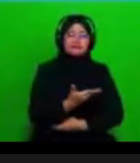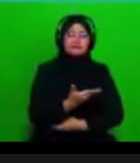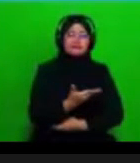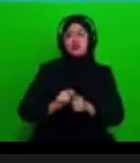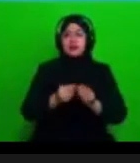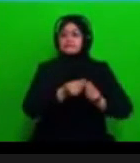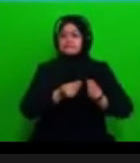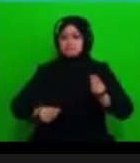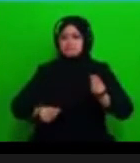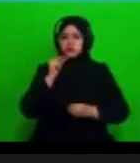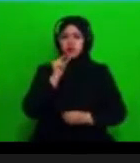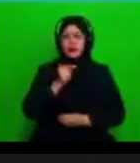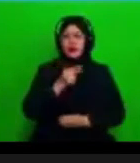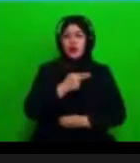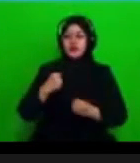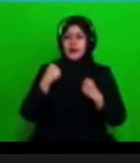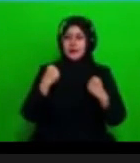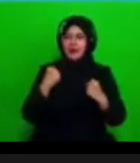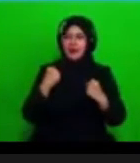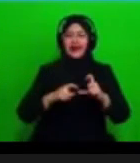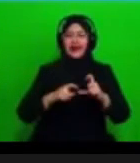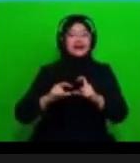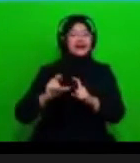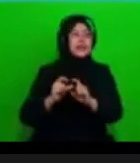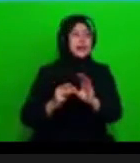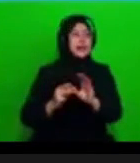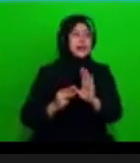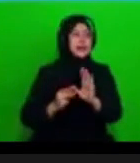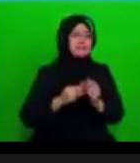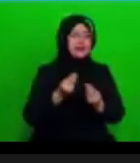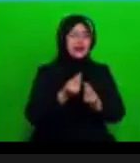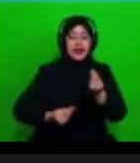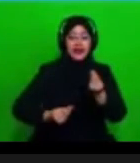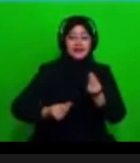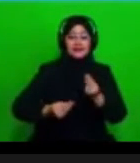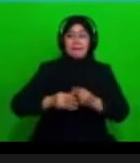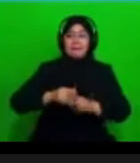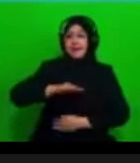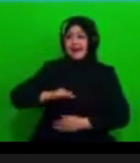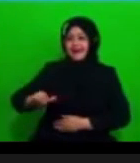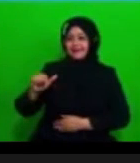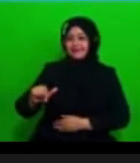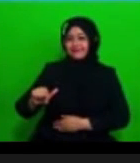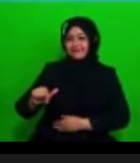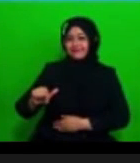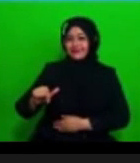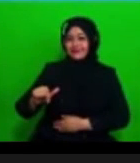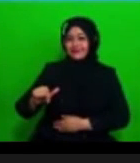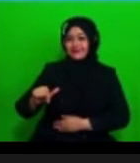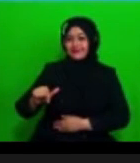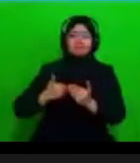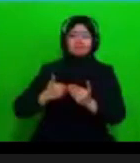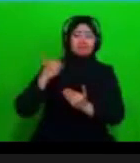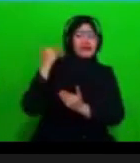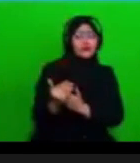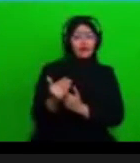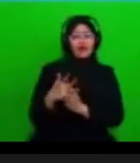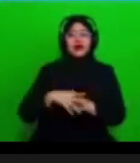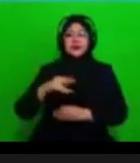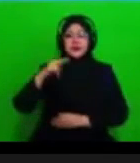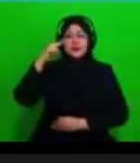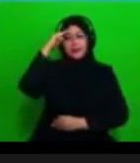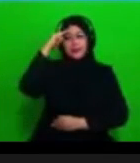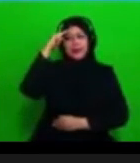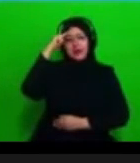menciptakan legacy untuk Indonesia hebat masa depan, yaitu SDM, anak-anak kita, maka yang akan jadi pemimpin-pemimpin hebat